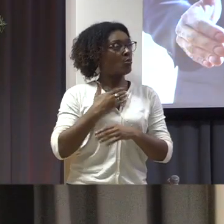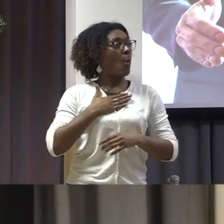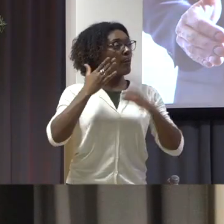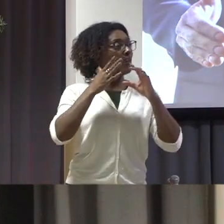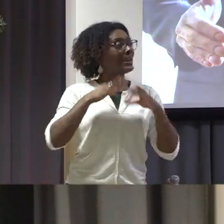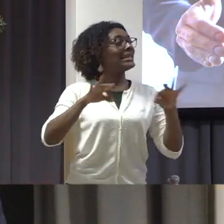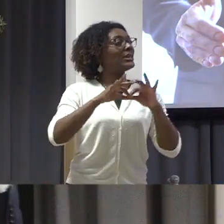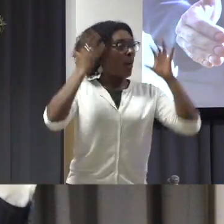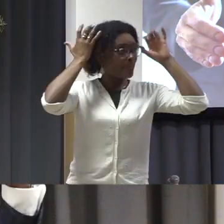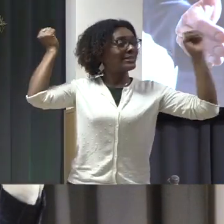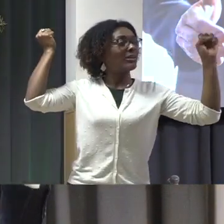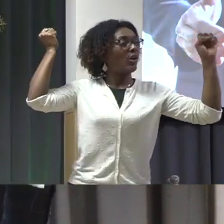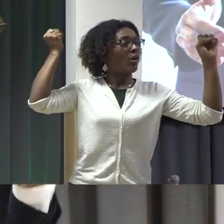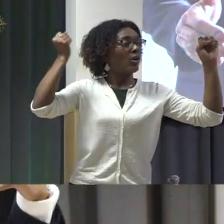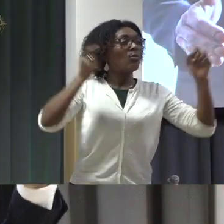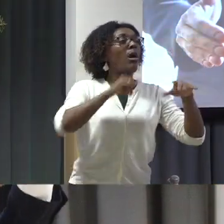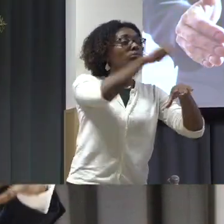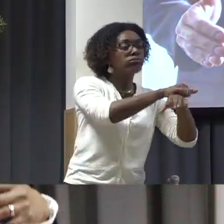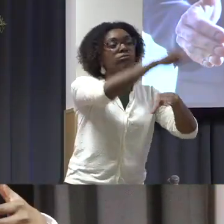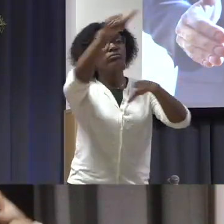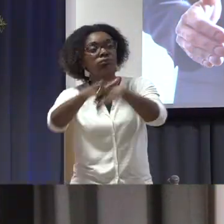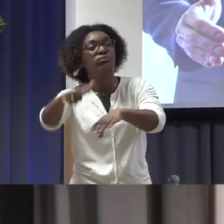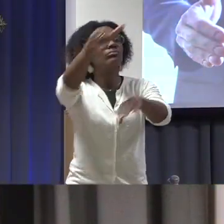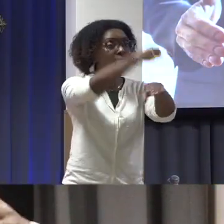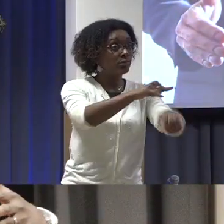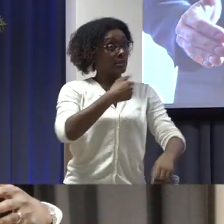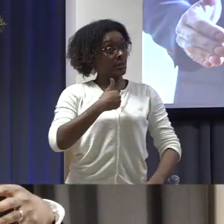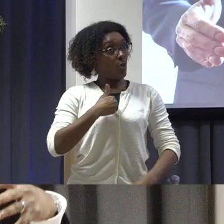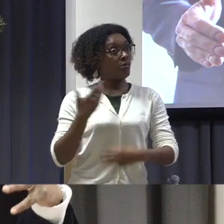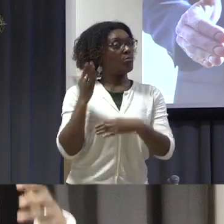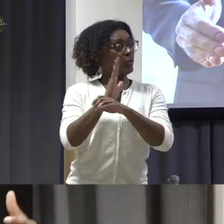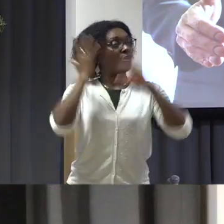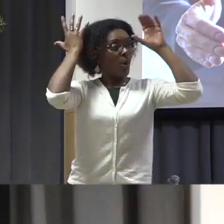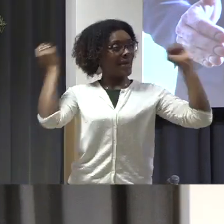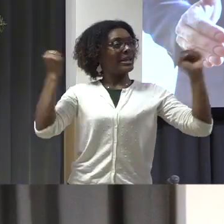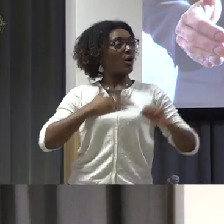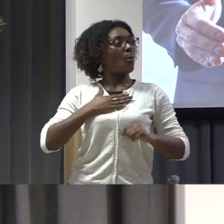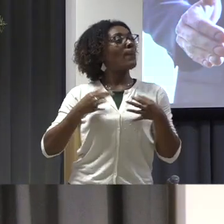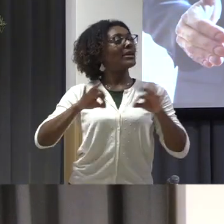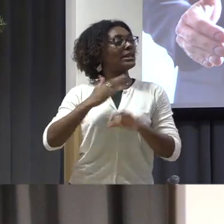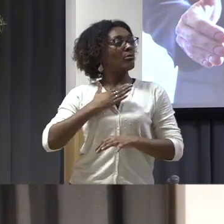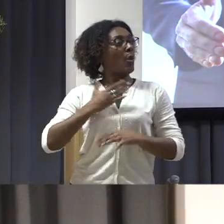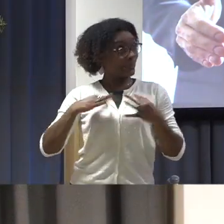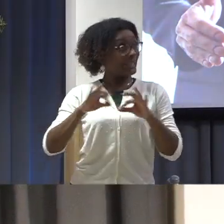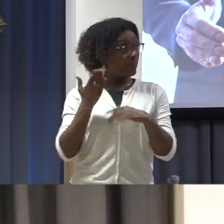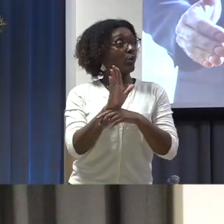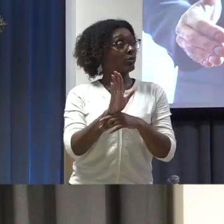action montre la présence du pays ou de du royaume qui le représente